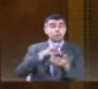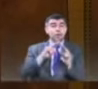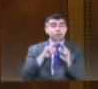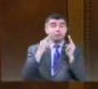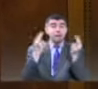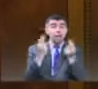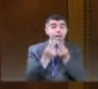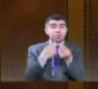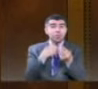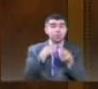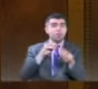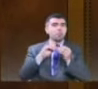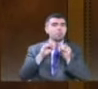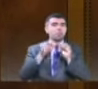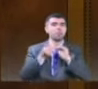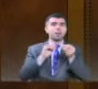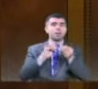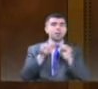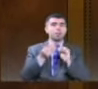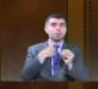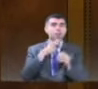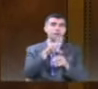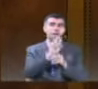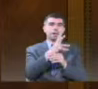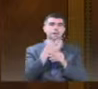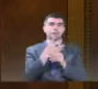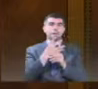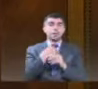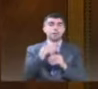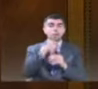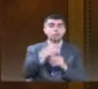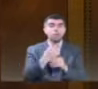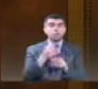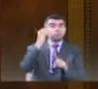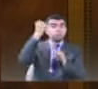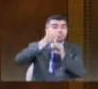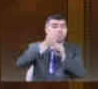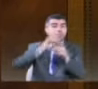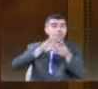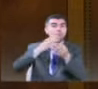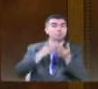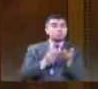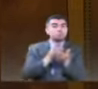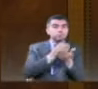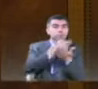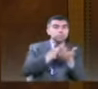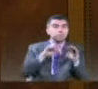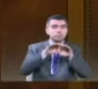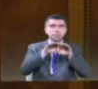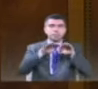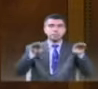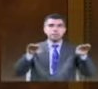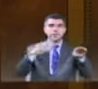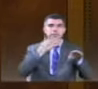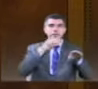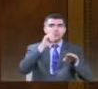تعيش في مناخ يطبعه التوتر، وأن ثقتها في الإصلاحات التي ينهجها المغرب في ظل الاستقرار تنعكس